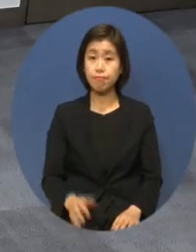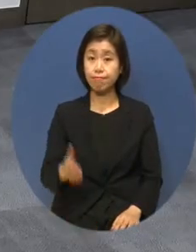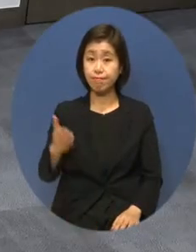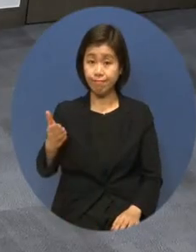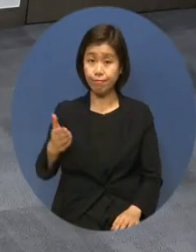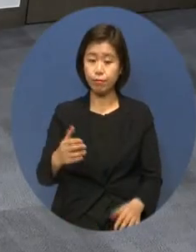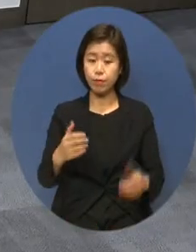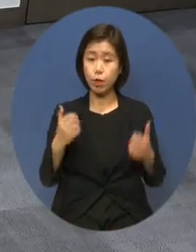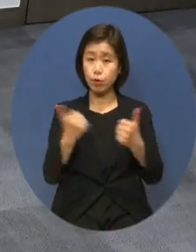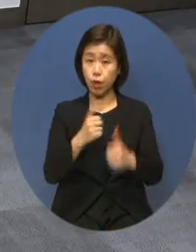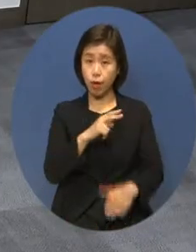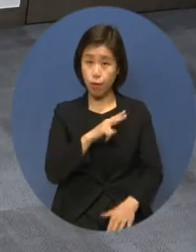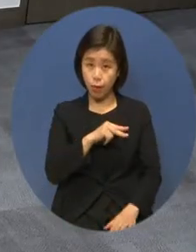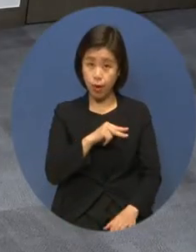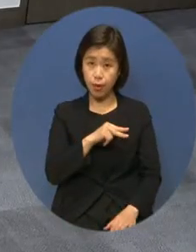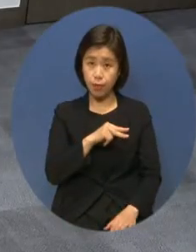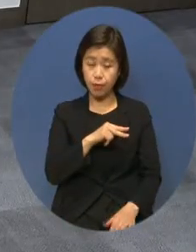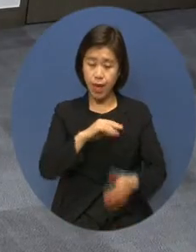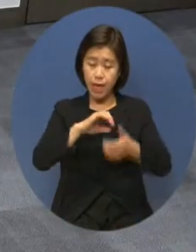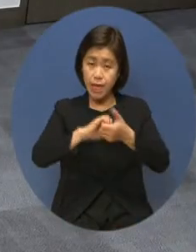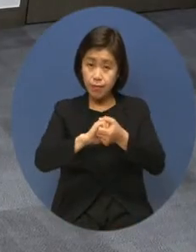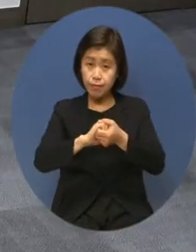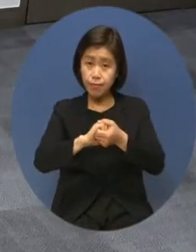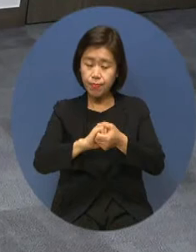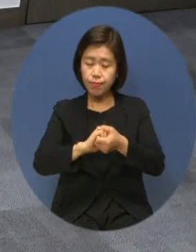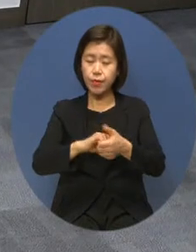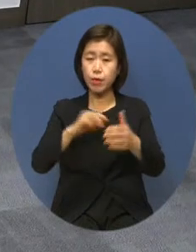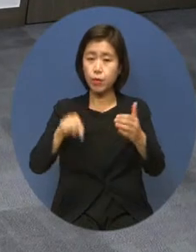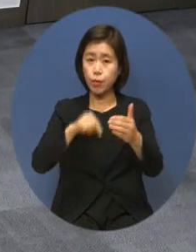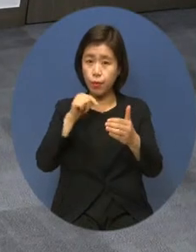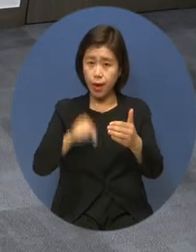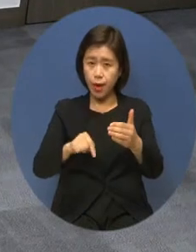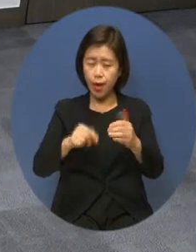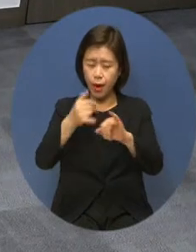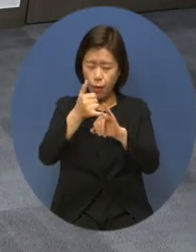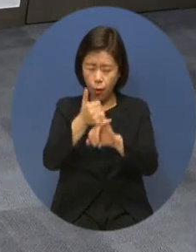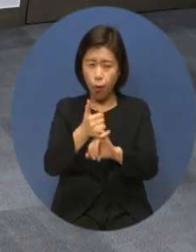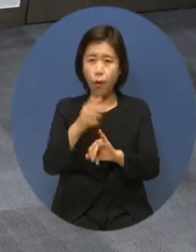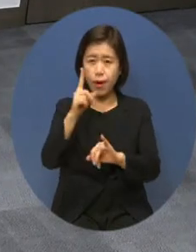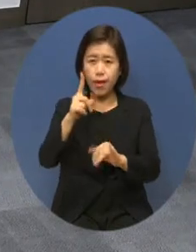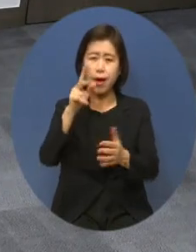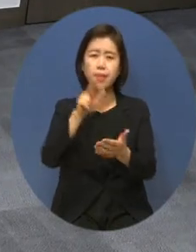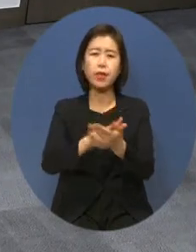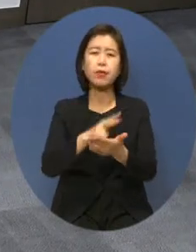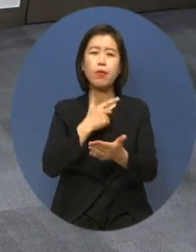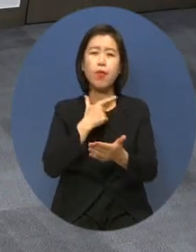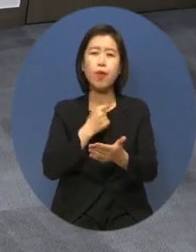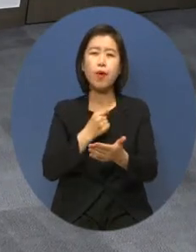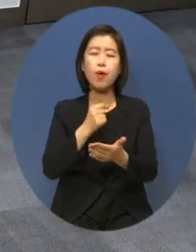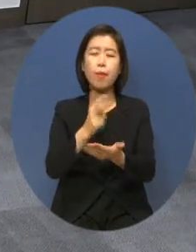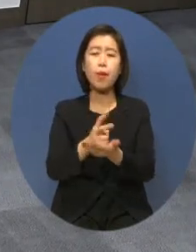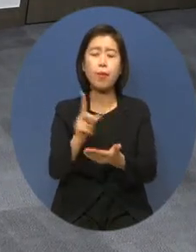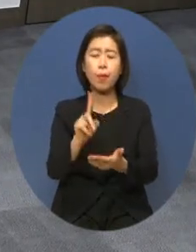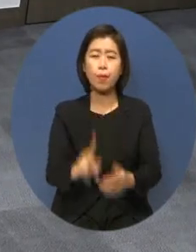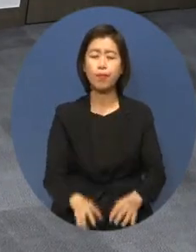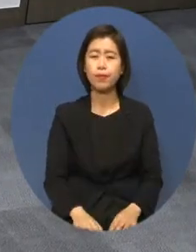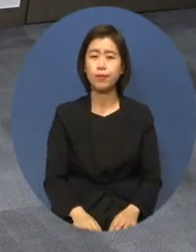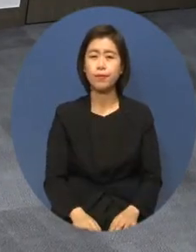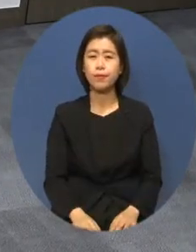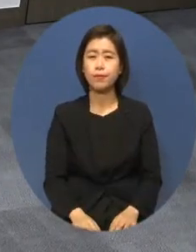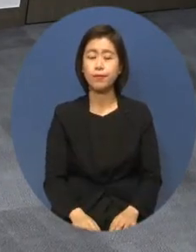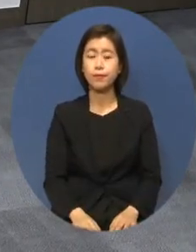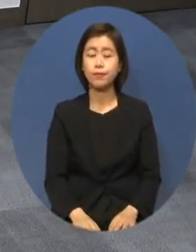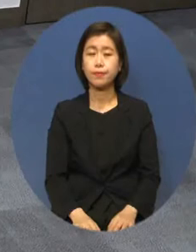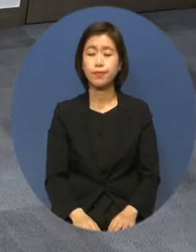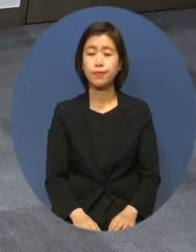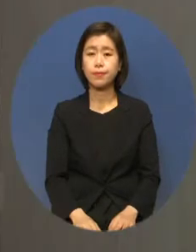임기 안에 내가 이 법안은 꼭 제정하고 가고 싶다 하는 법안이 있으시다면